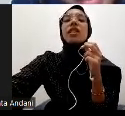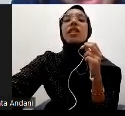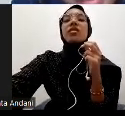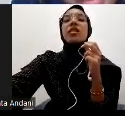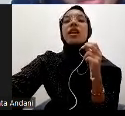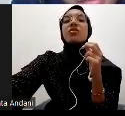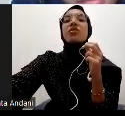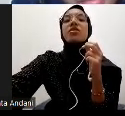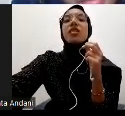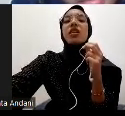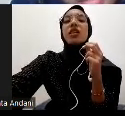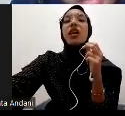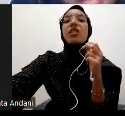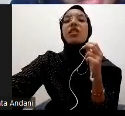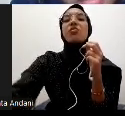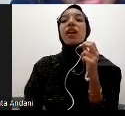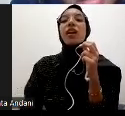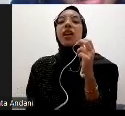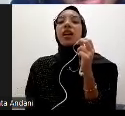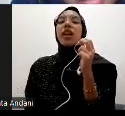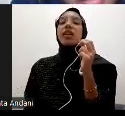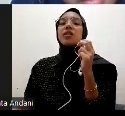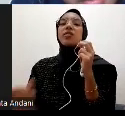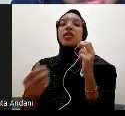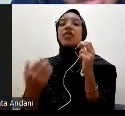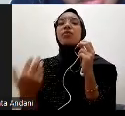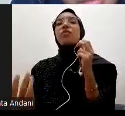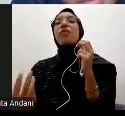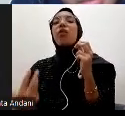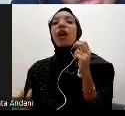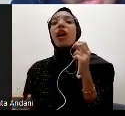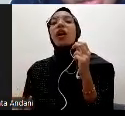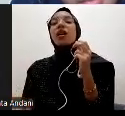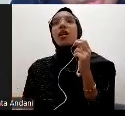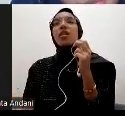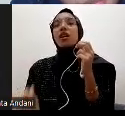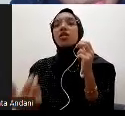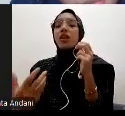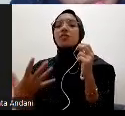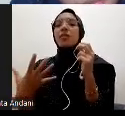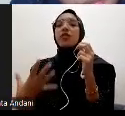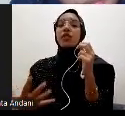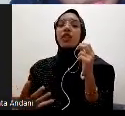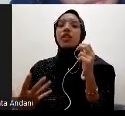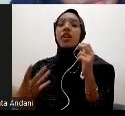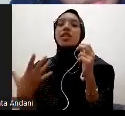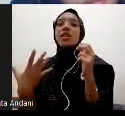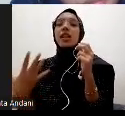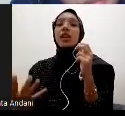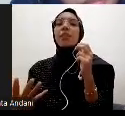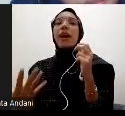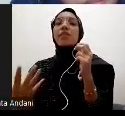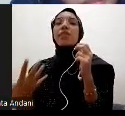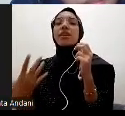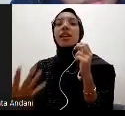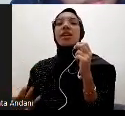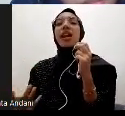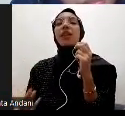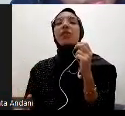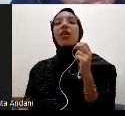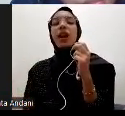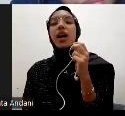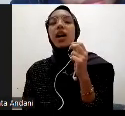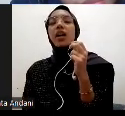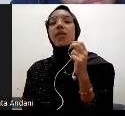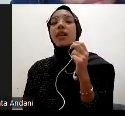dari studi kasus yang kedua, ya ini sudah terbukti bahwa kecanduan smartphone atau gadget ini paling banyak